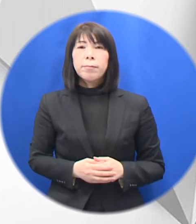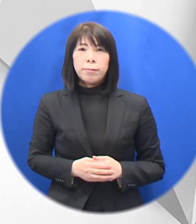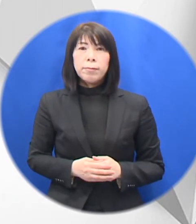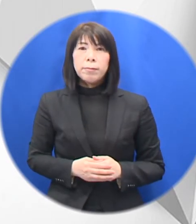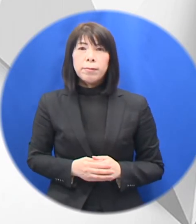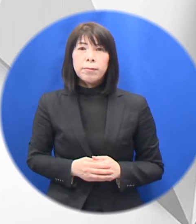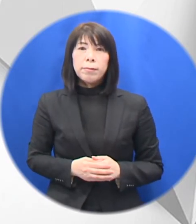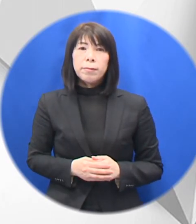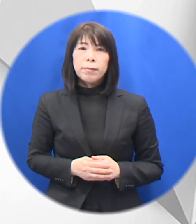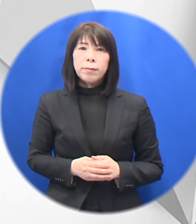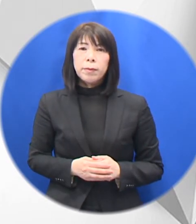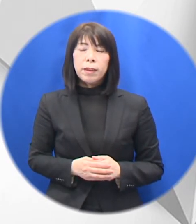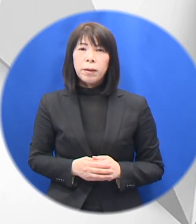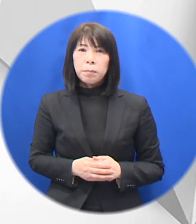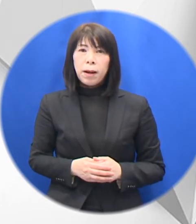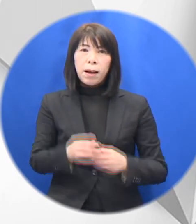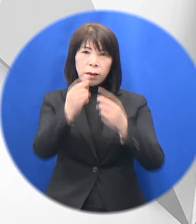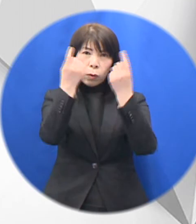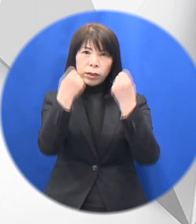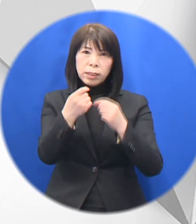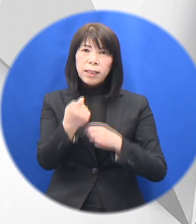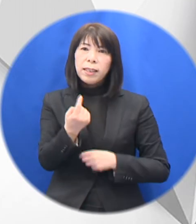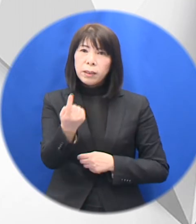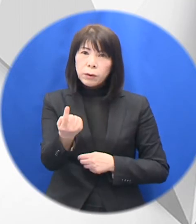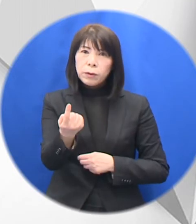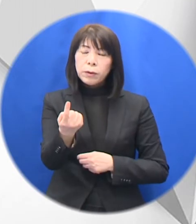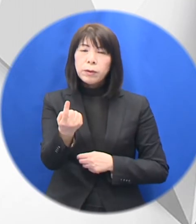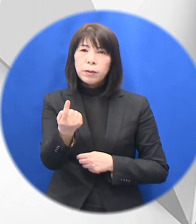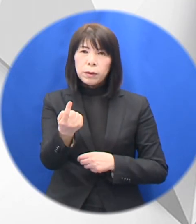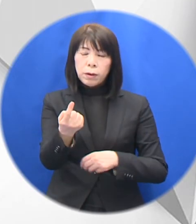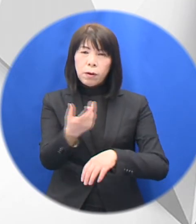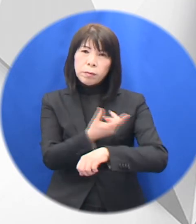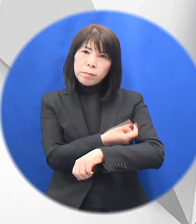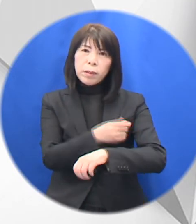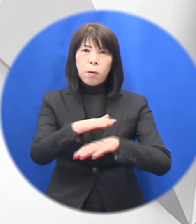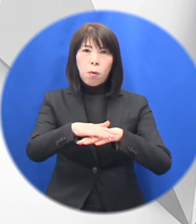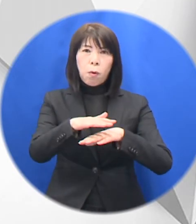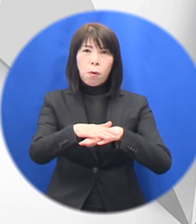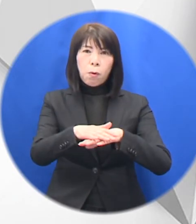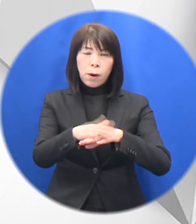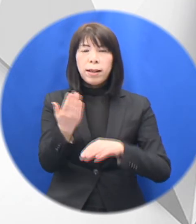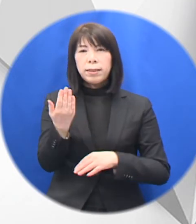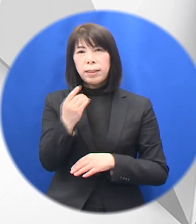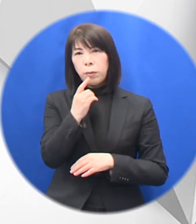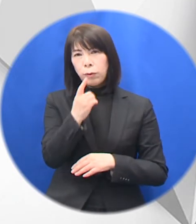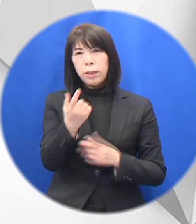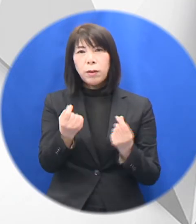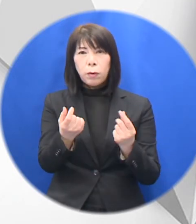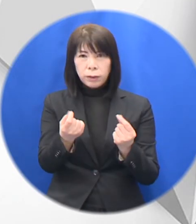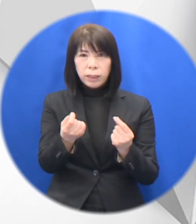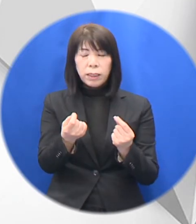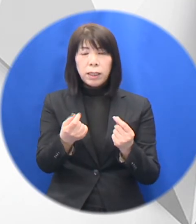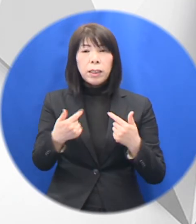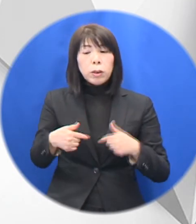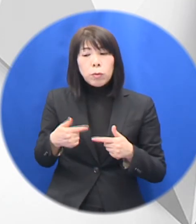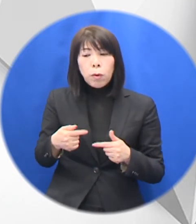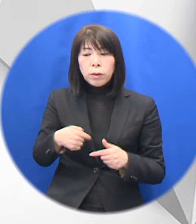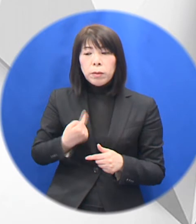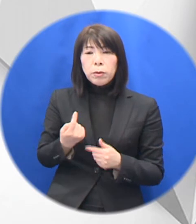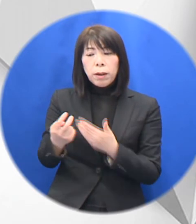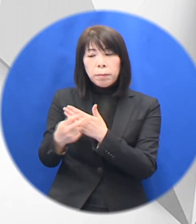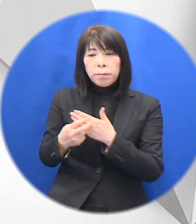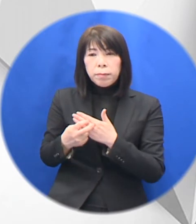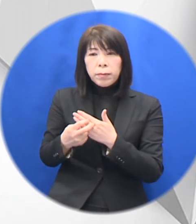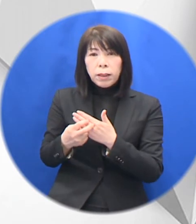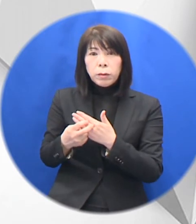か？ まず個別接種については、先ほどもちょっとお話をさせていただきましたけども、普段から自分がかかっているかかり